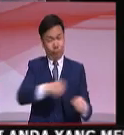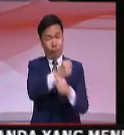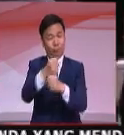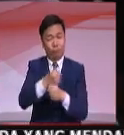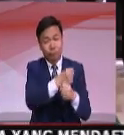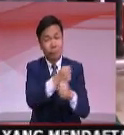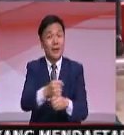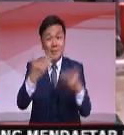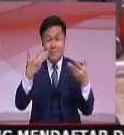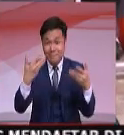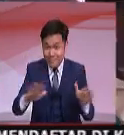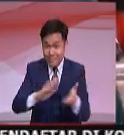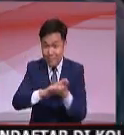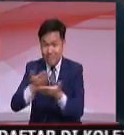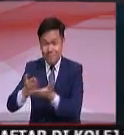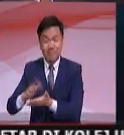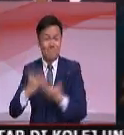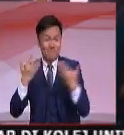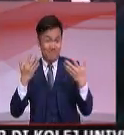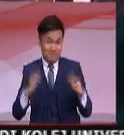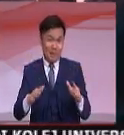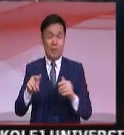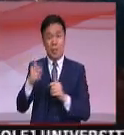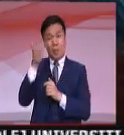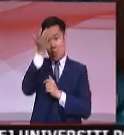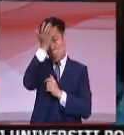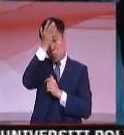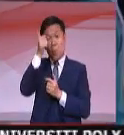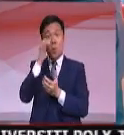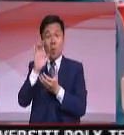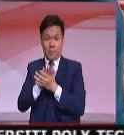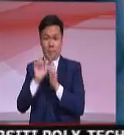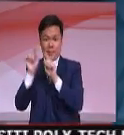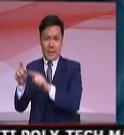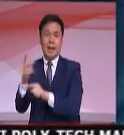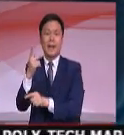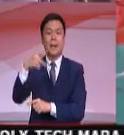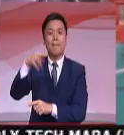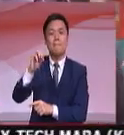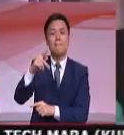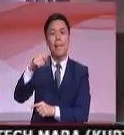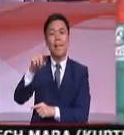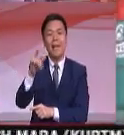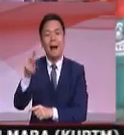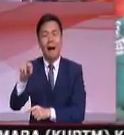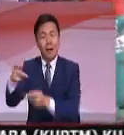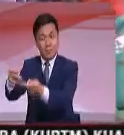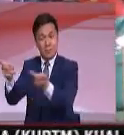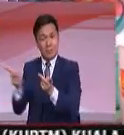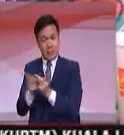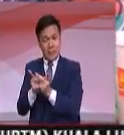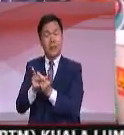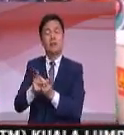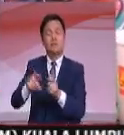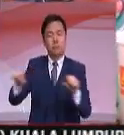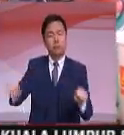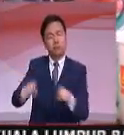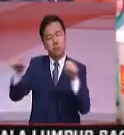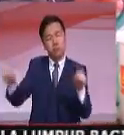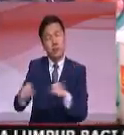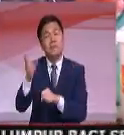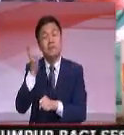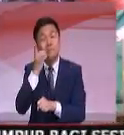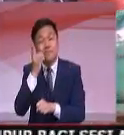Dewan Orang Ramai Seri Damai ini, baginda berangkat ke SK Kempadang untuk bersama-sama menyediakan makan malam